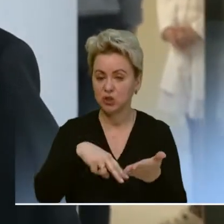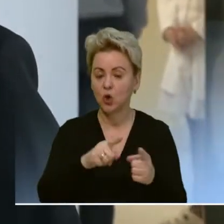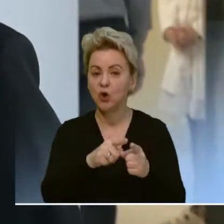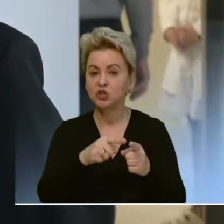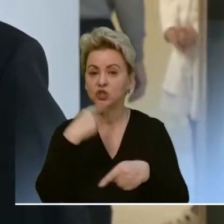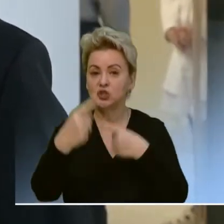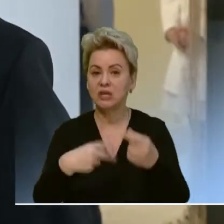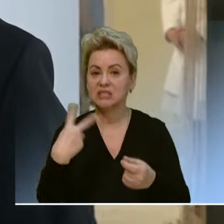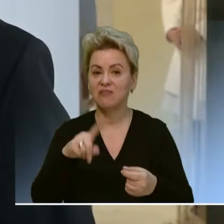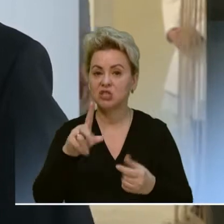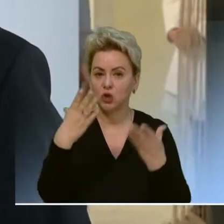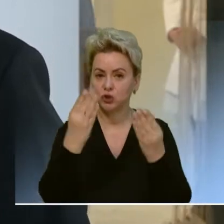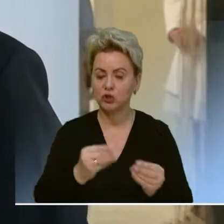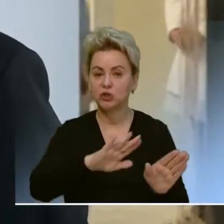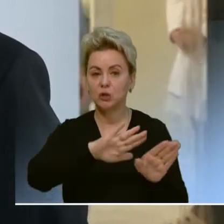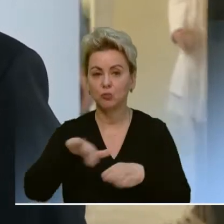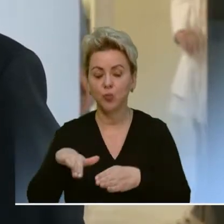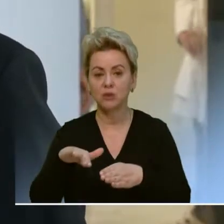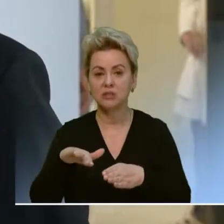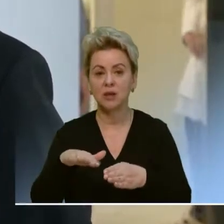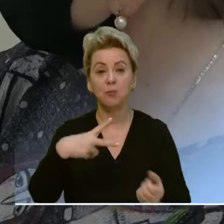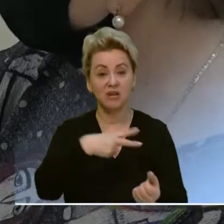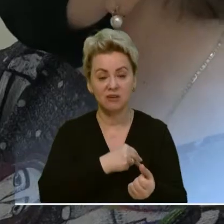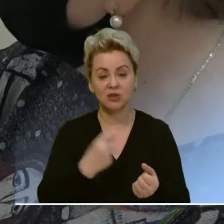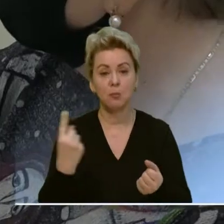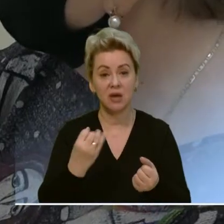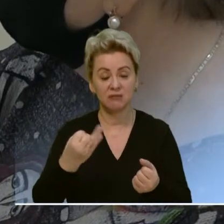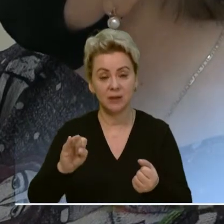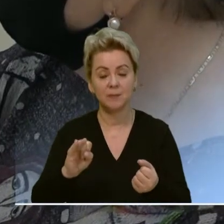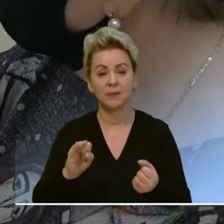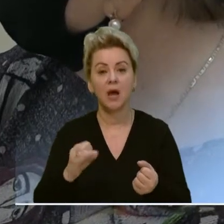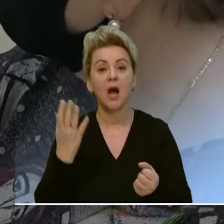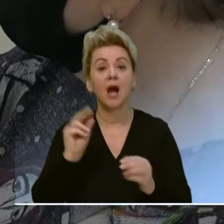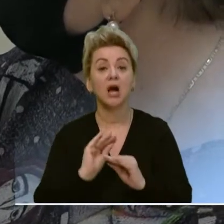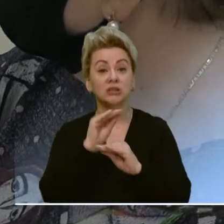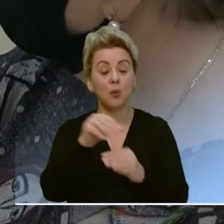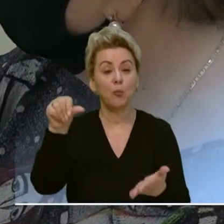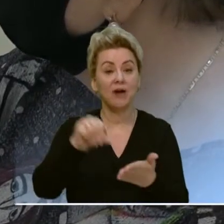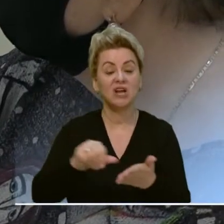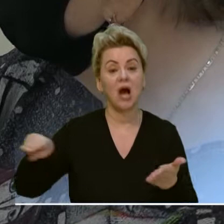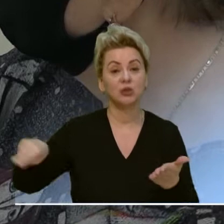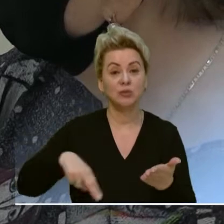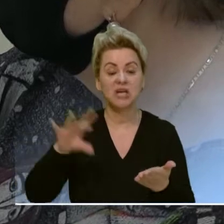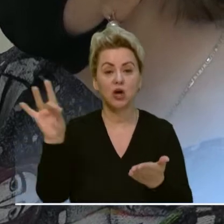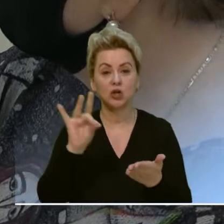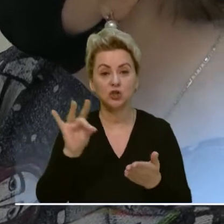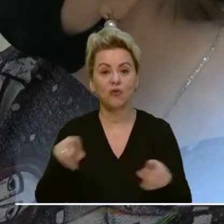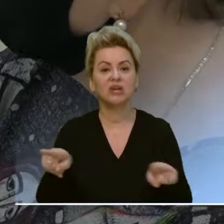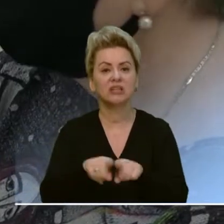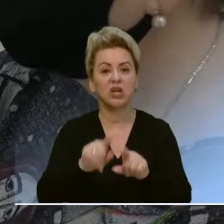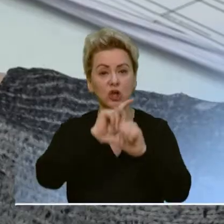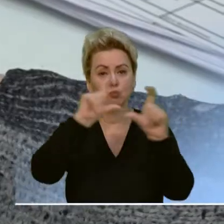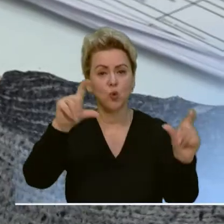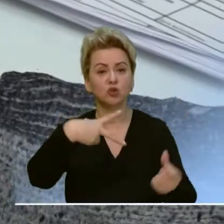через 21 день после личной прививки. Как добавили представители администрации Ростова, подобные